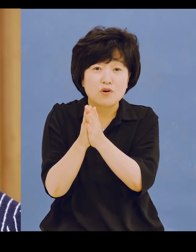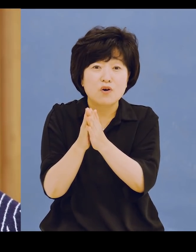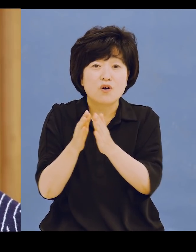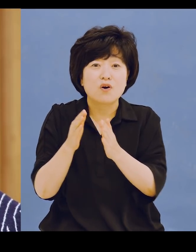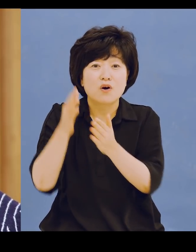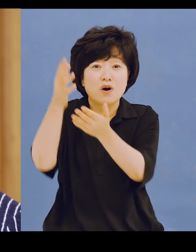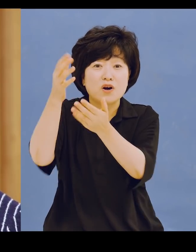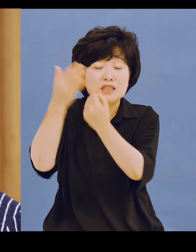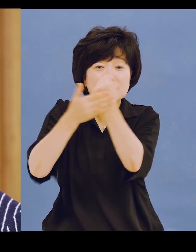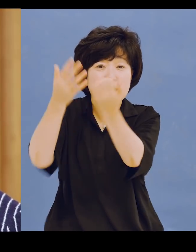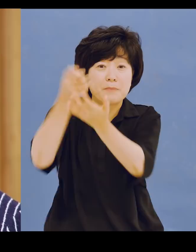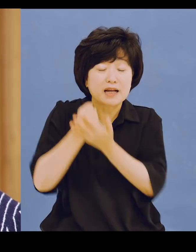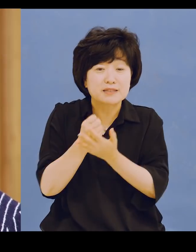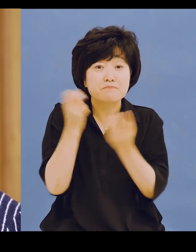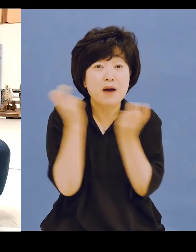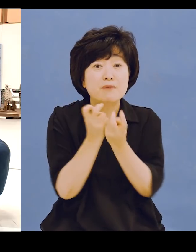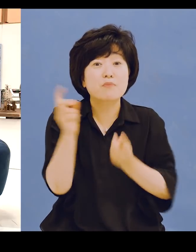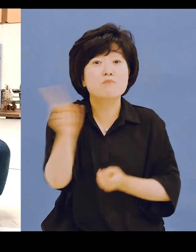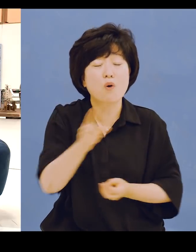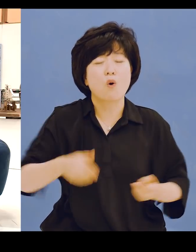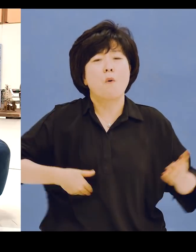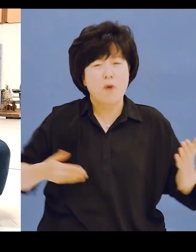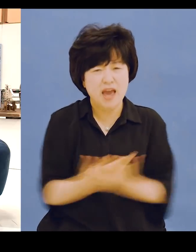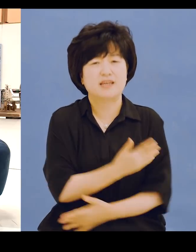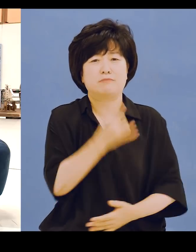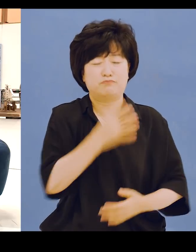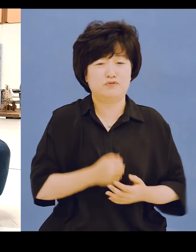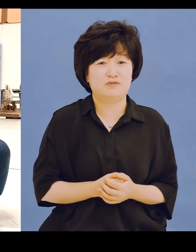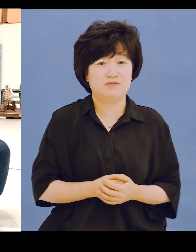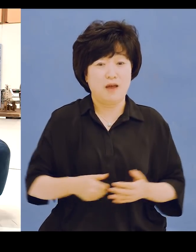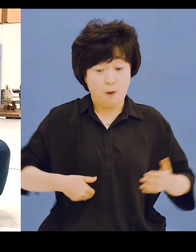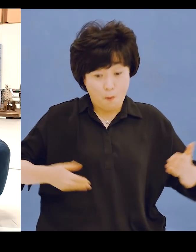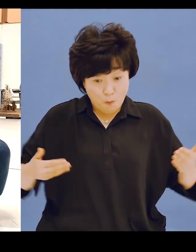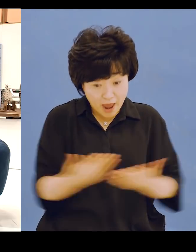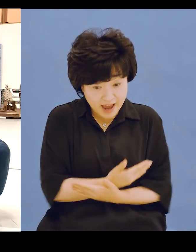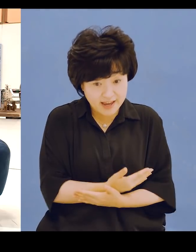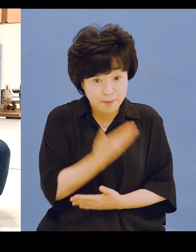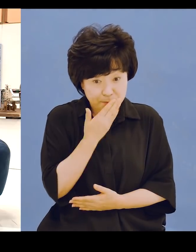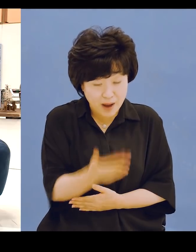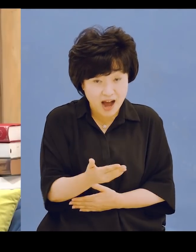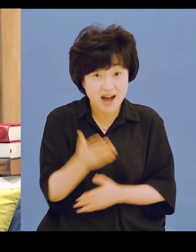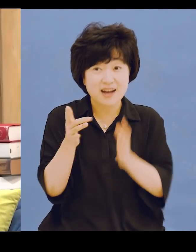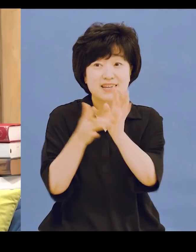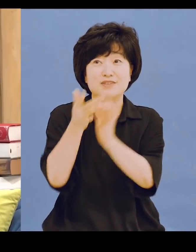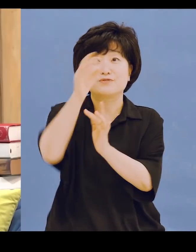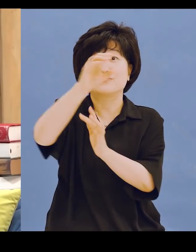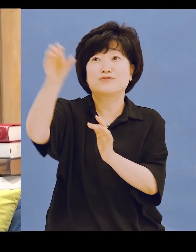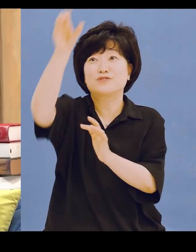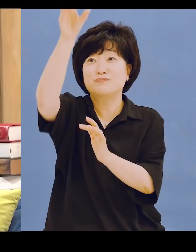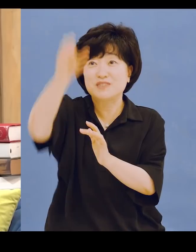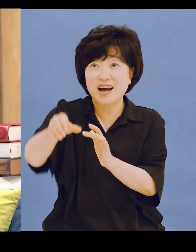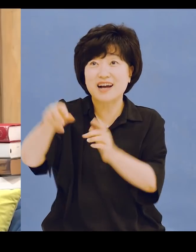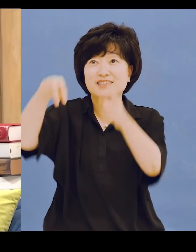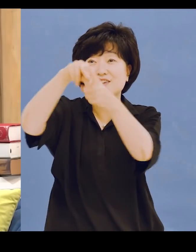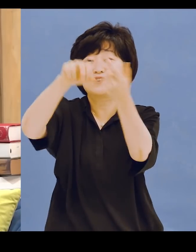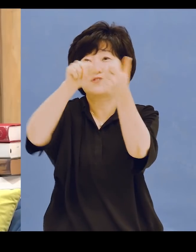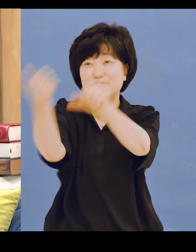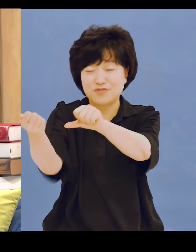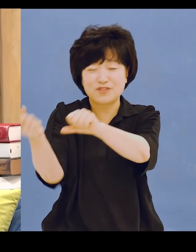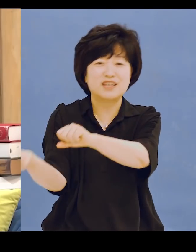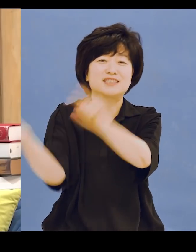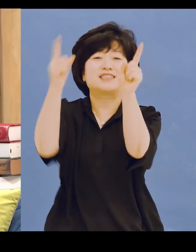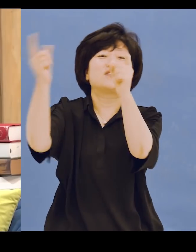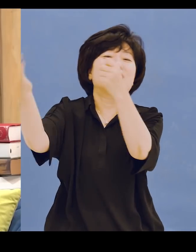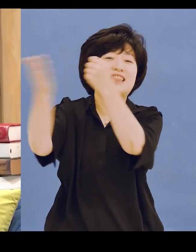우리한테 왔냐면요. 예수 그리스도께서 죽으시고 부활했기 때문에 우리에게 주어진 거예요. 하고 부활하시고 승천했기